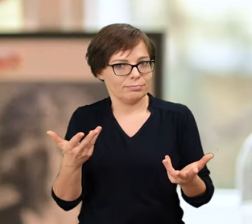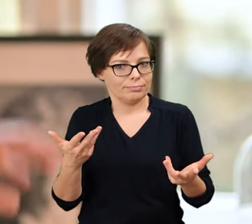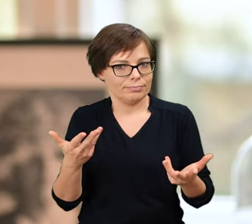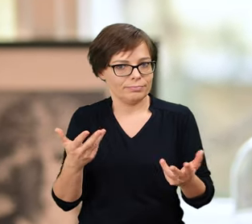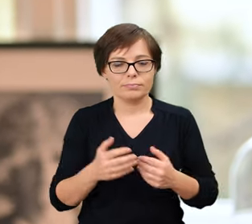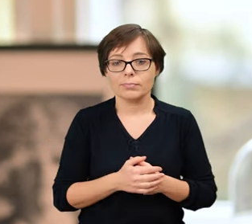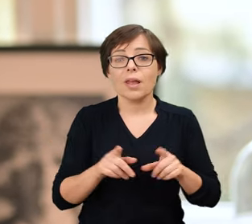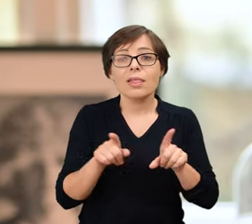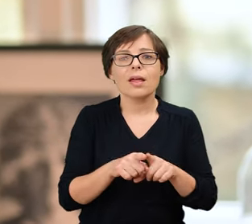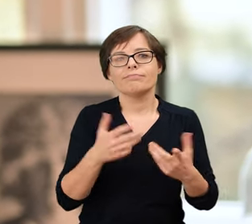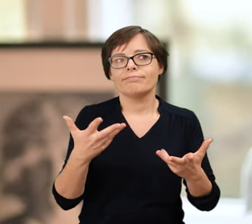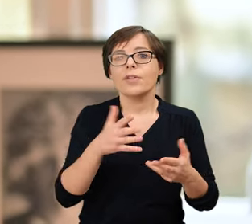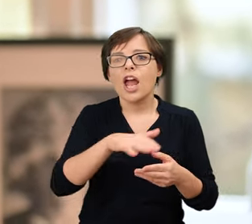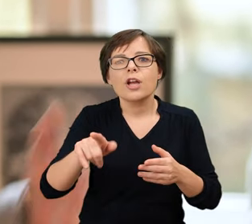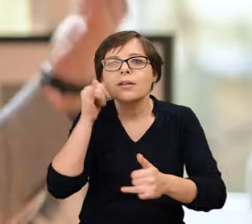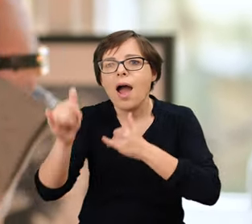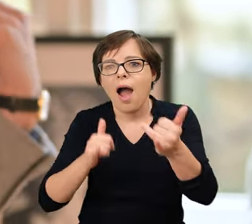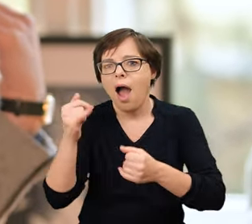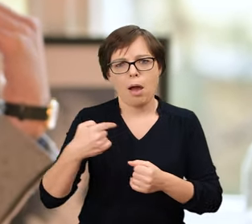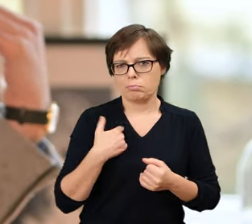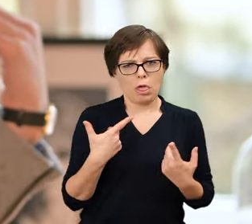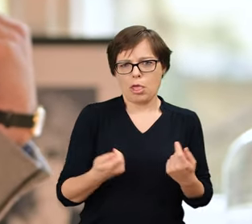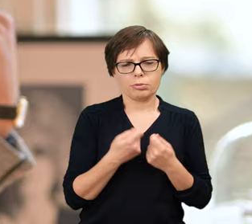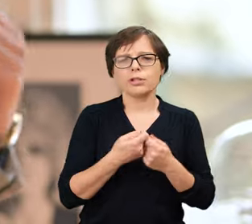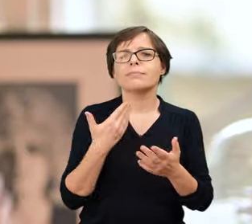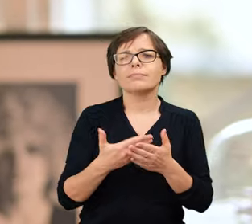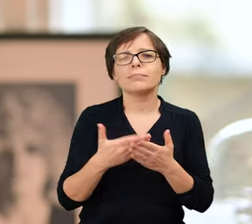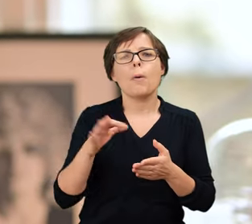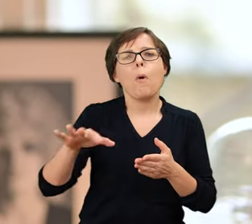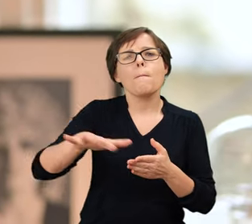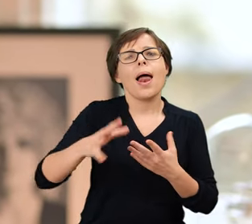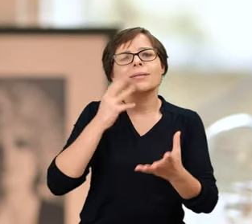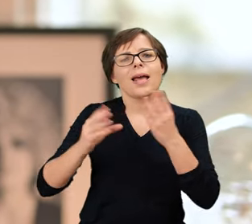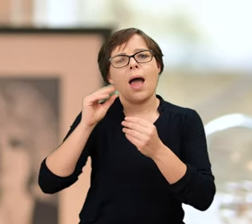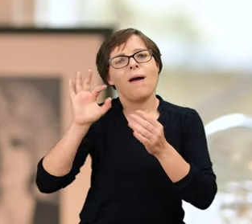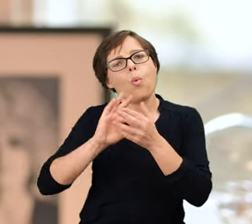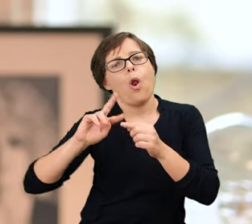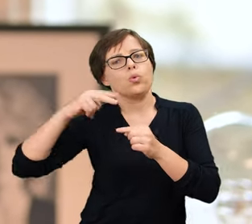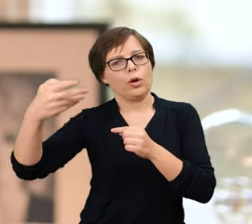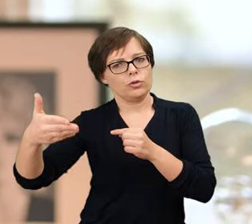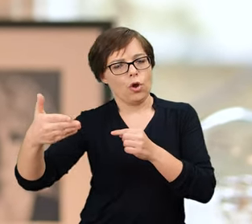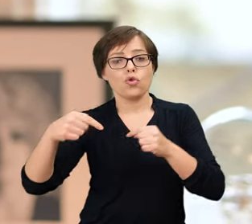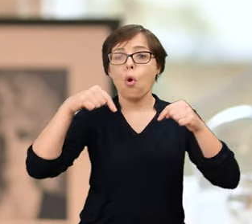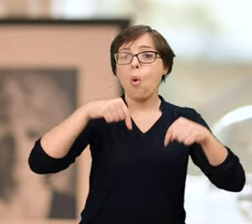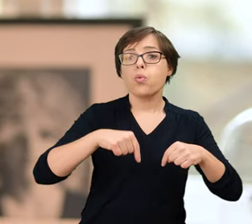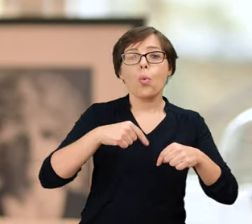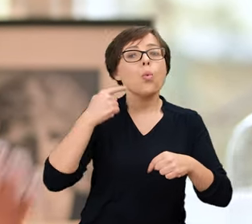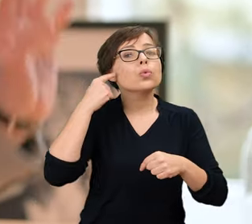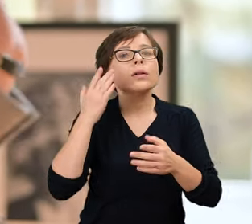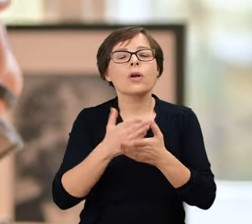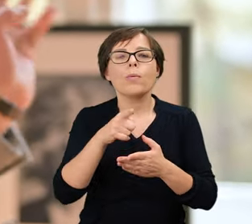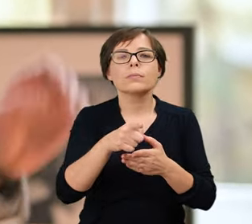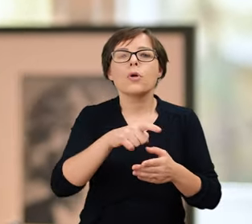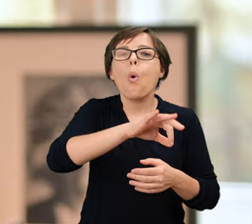Nie słyszę dzieci, dlatego że plac zabaw jest z drugiej strony. Z tej strony słychać tylko rozmowy kucharek, które